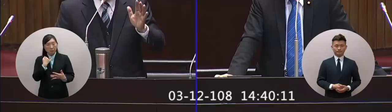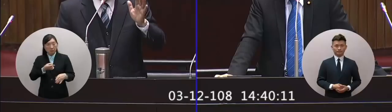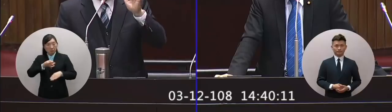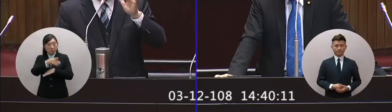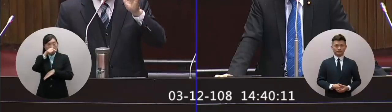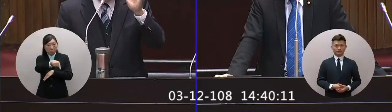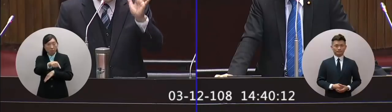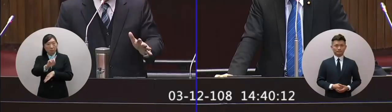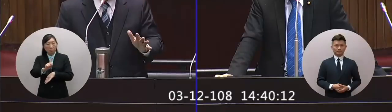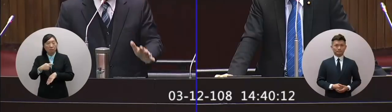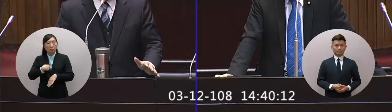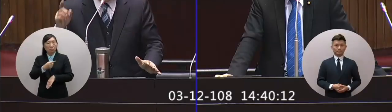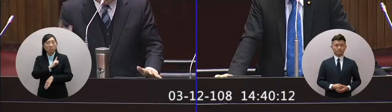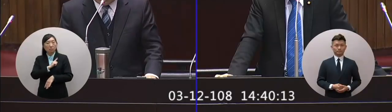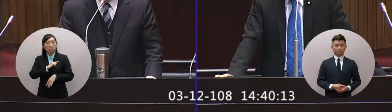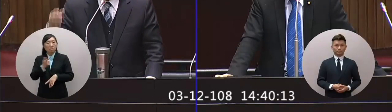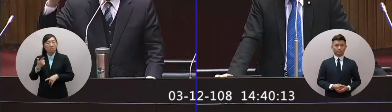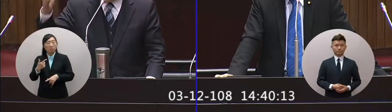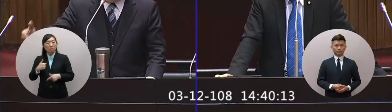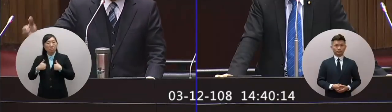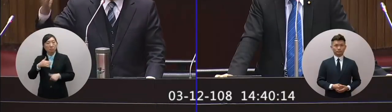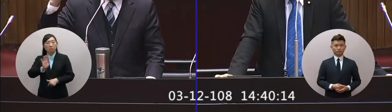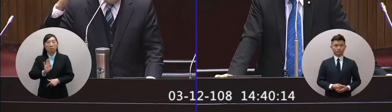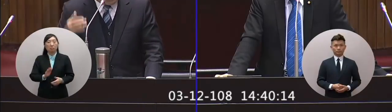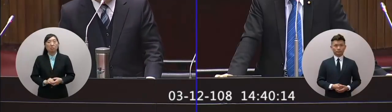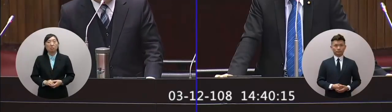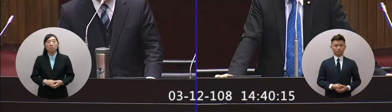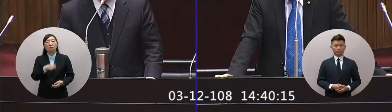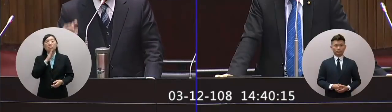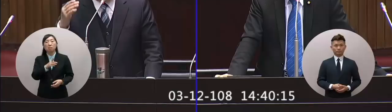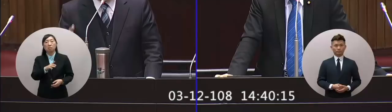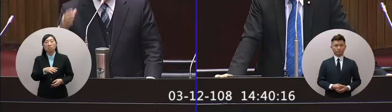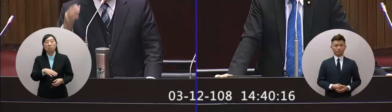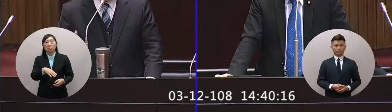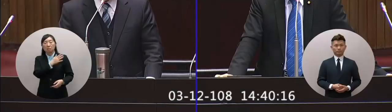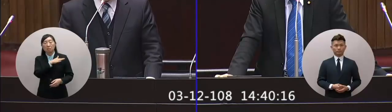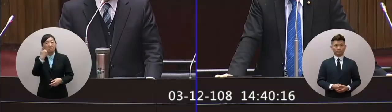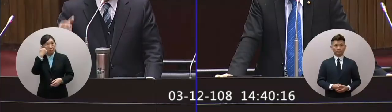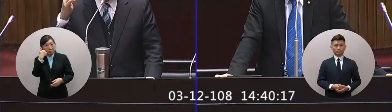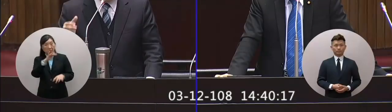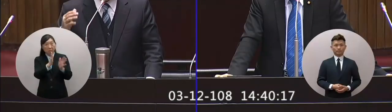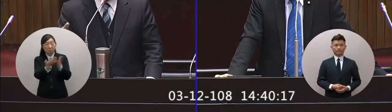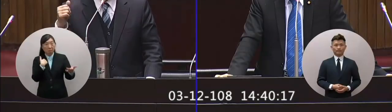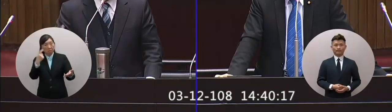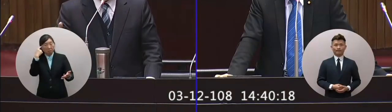家的哪里，我们不这样讲，我们是说任何人来打台湾，他一定要付出